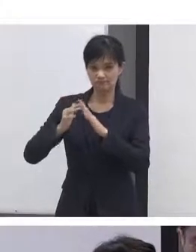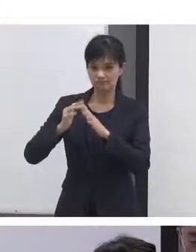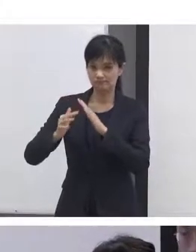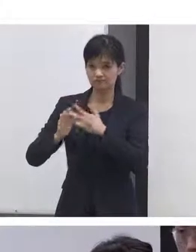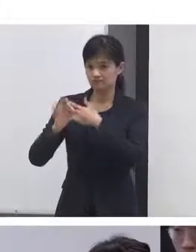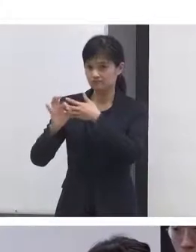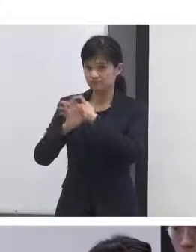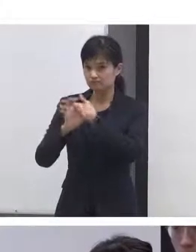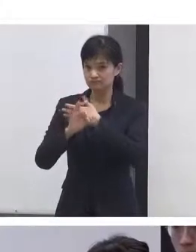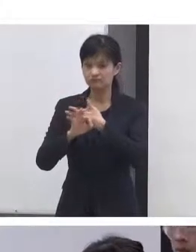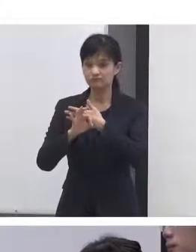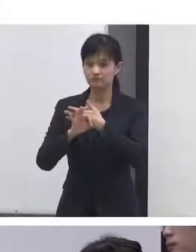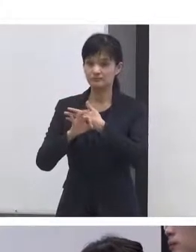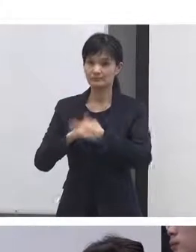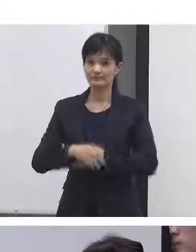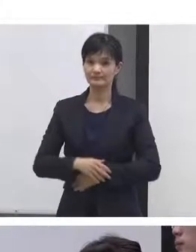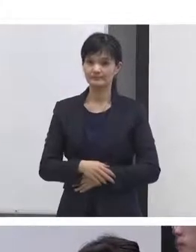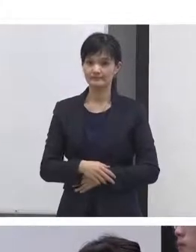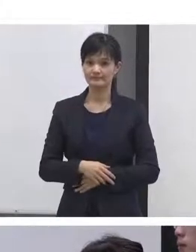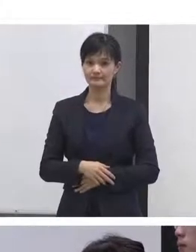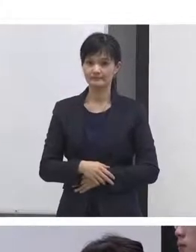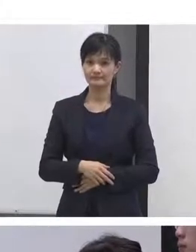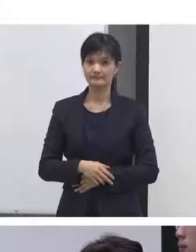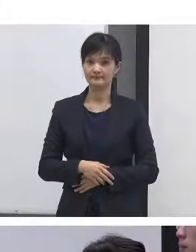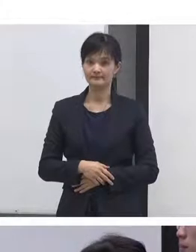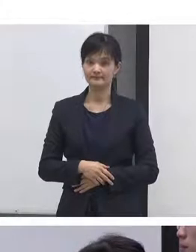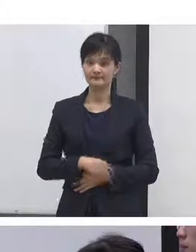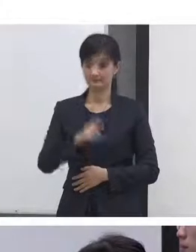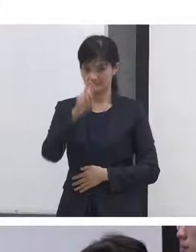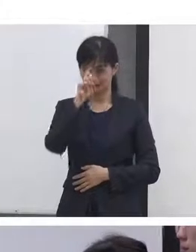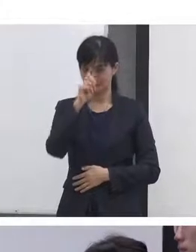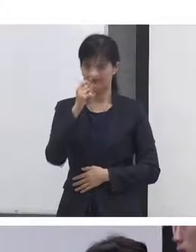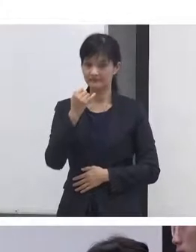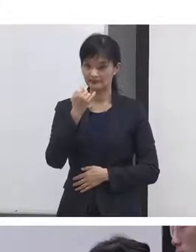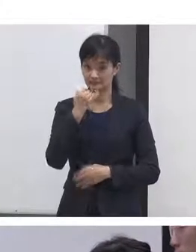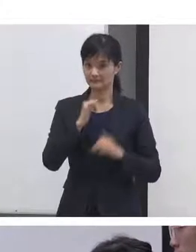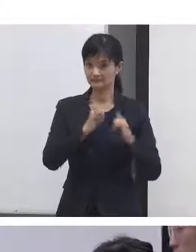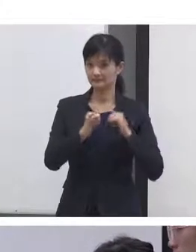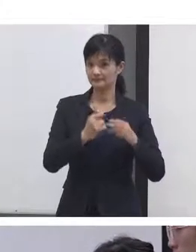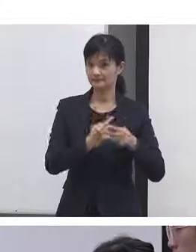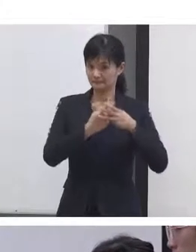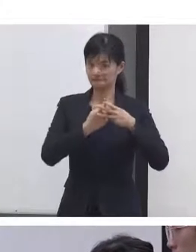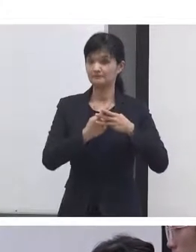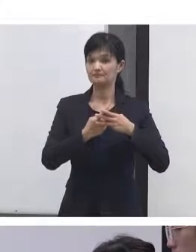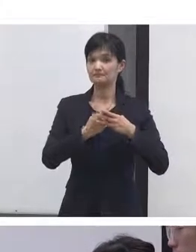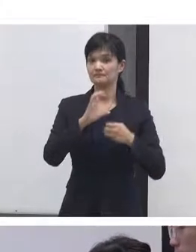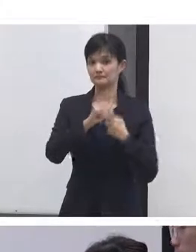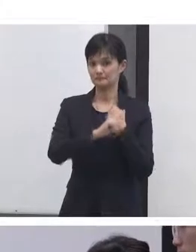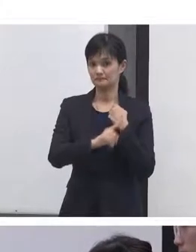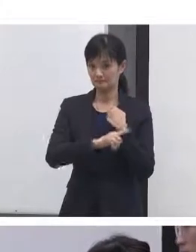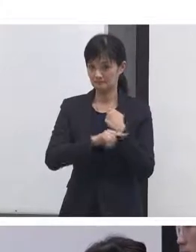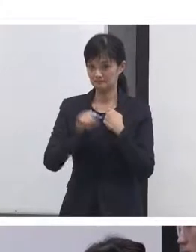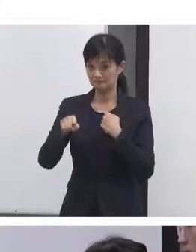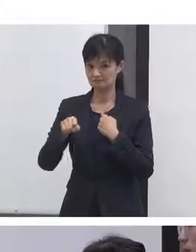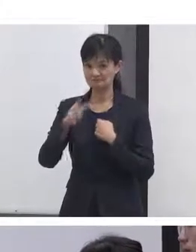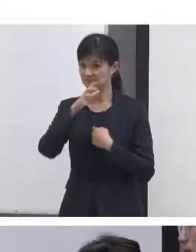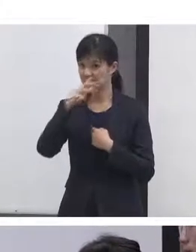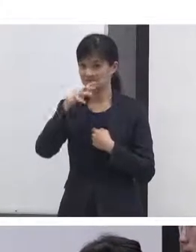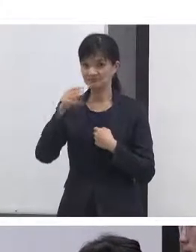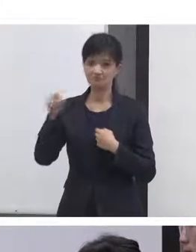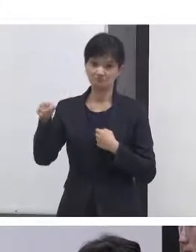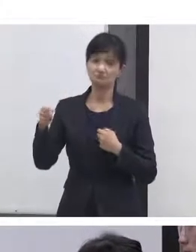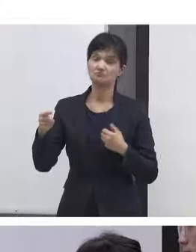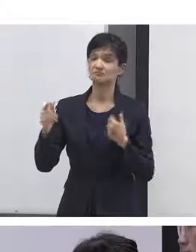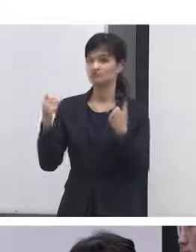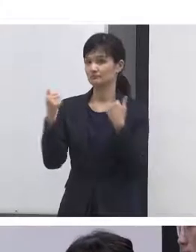那他们想要维持这种激进的民主的方式，可以让那个三角形原来的